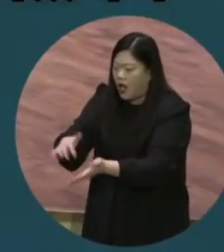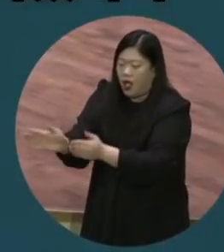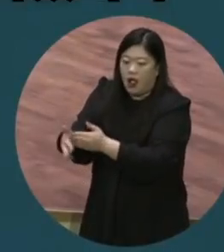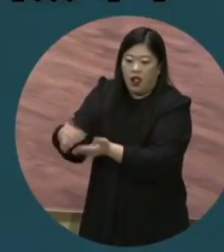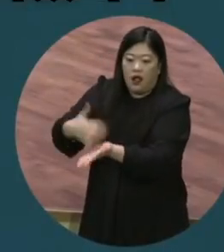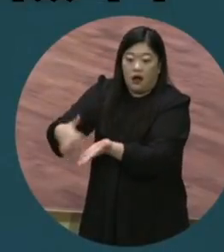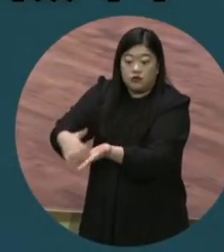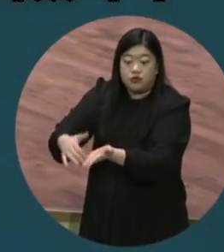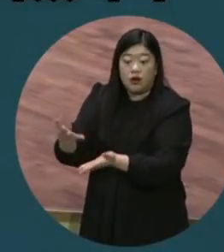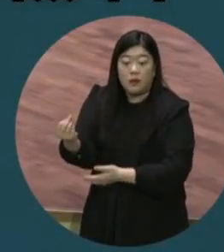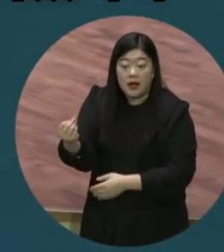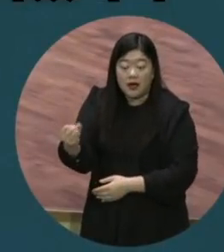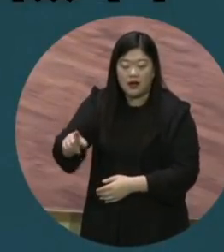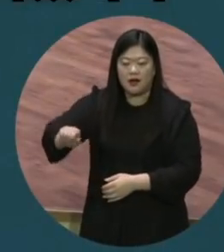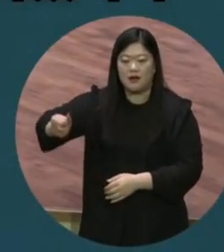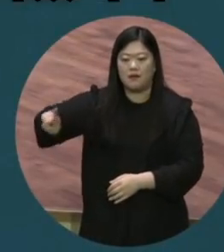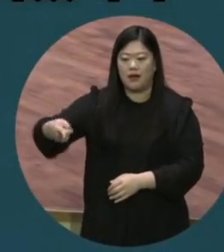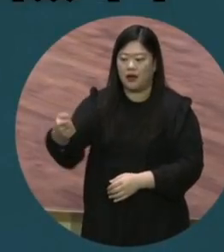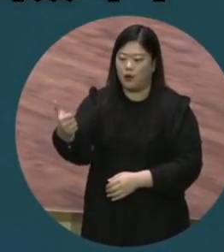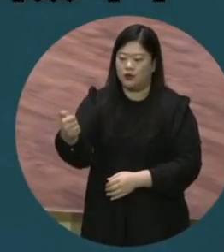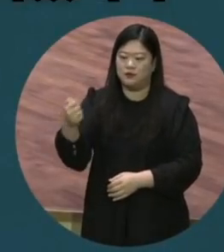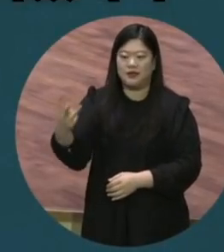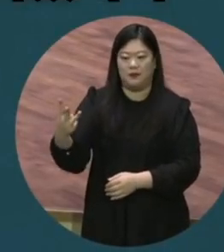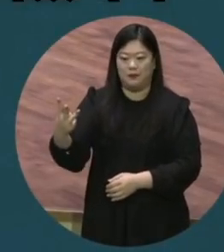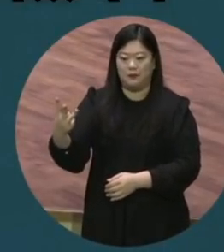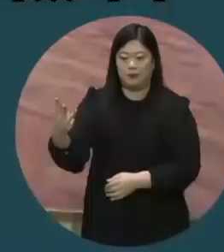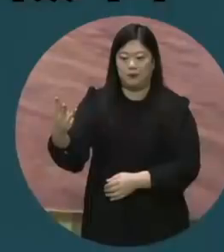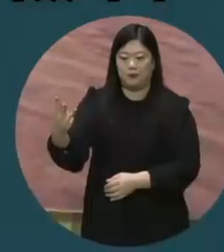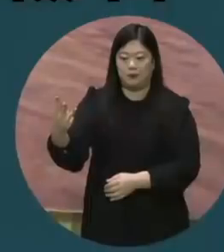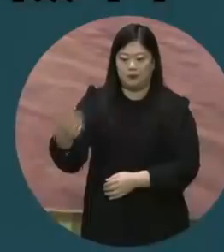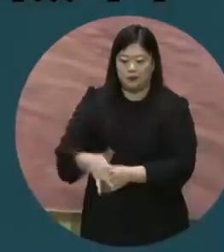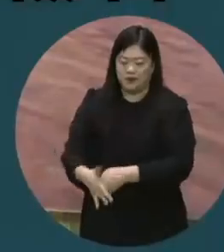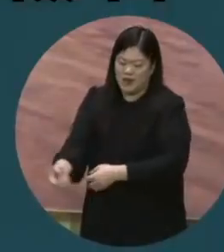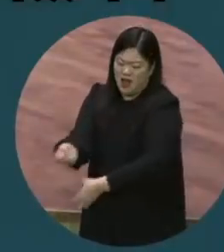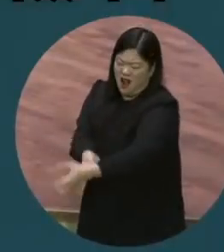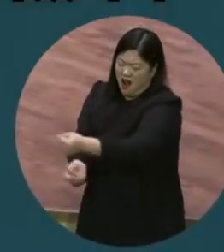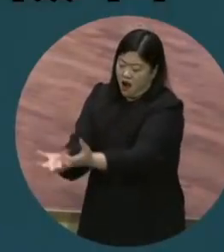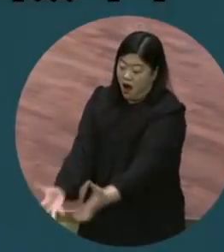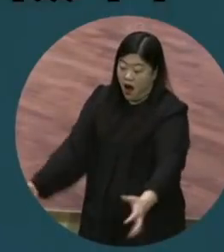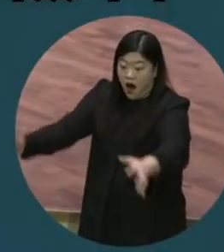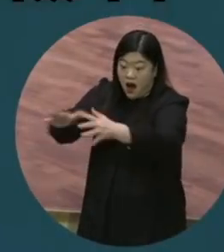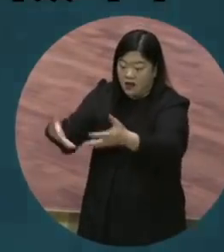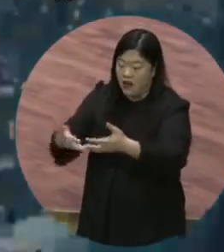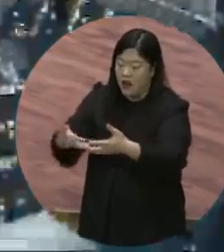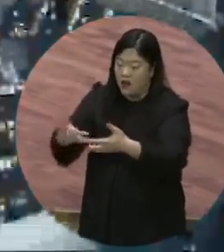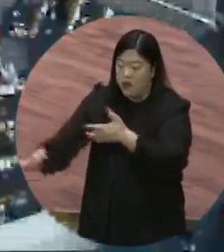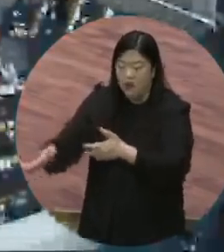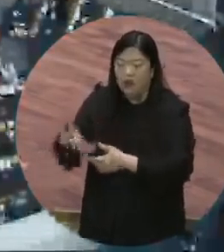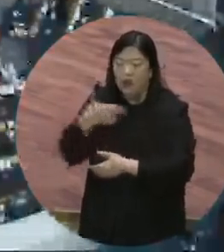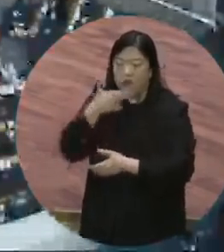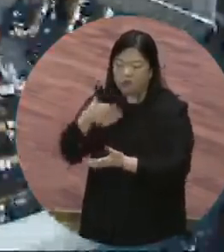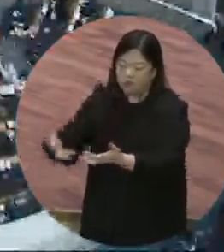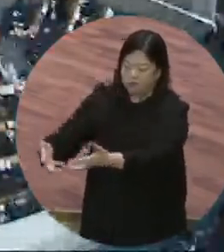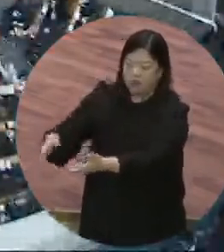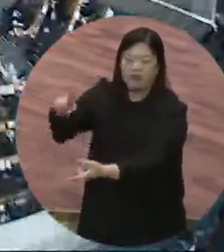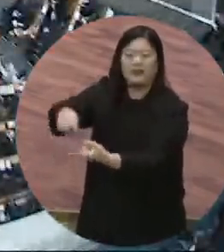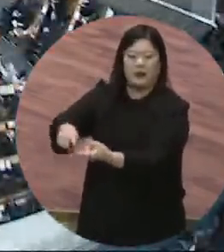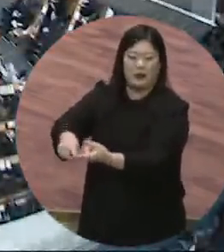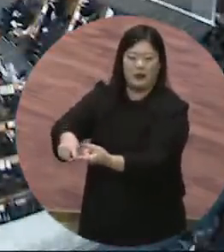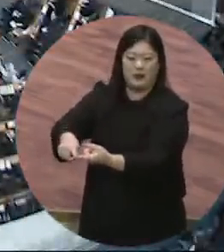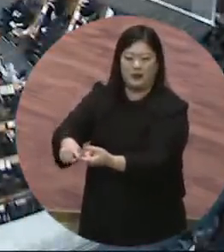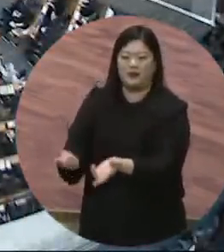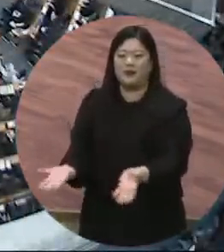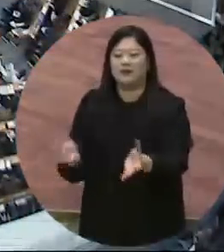물고기가 153마리라. 이같이 많으나 그물이 찢어지지 아니하였더라. 아멘.